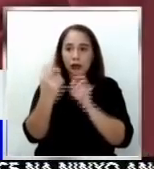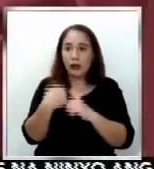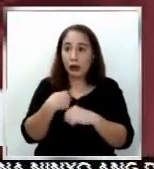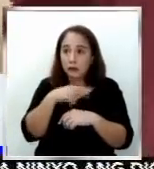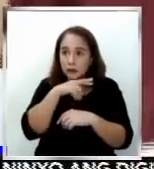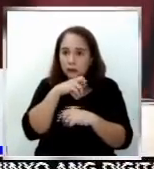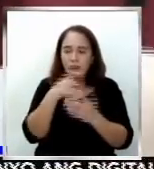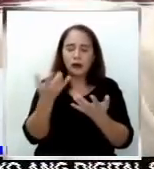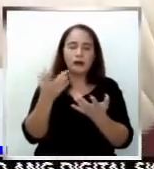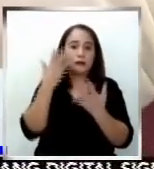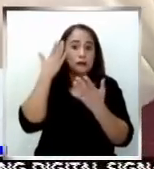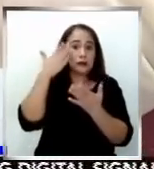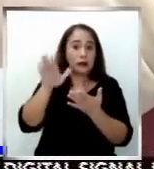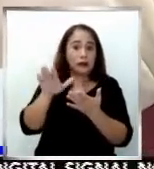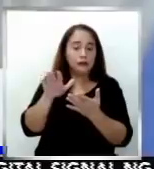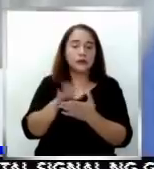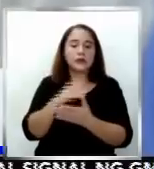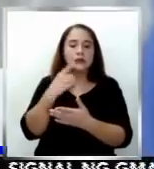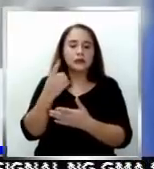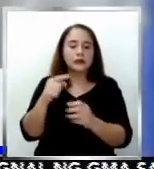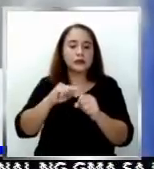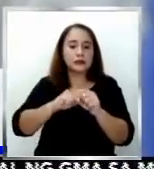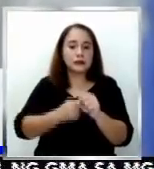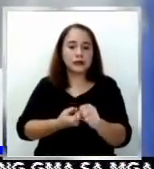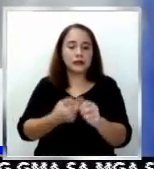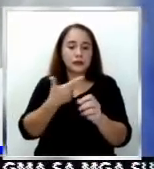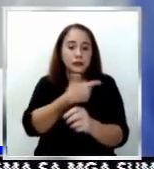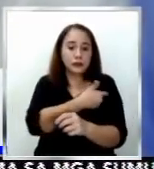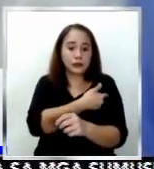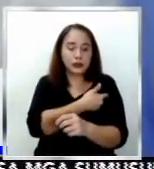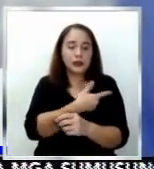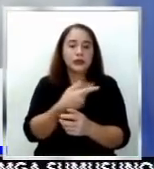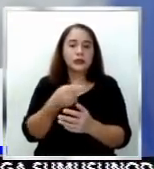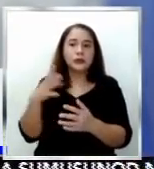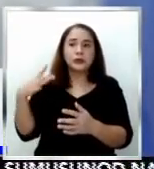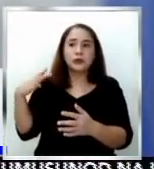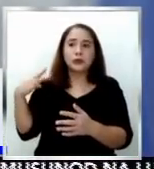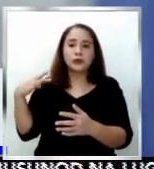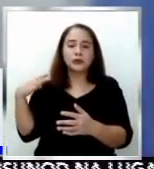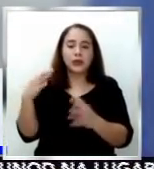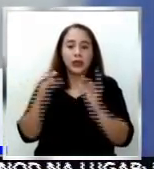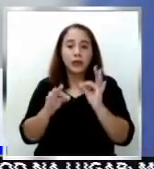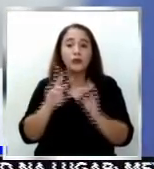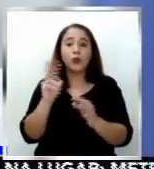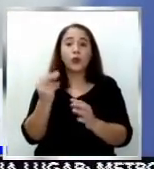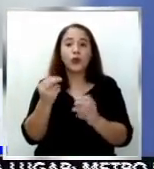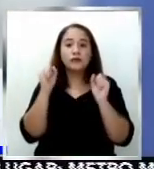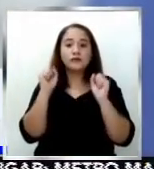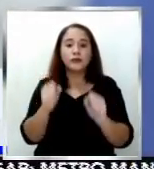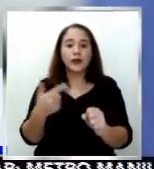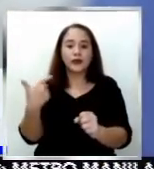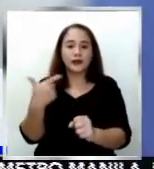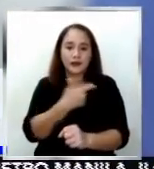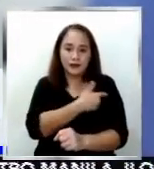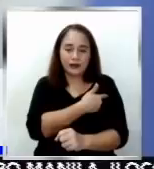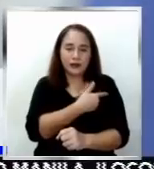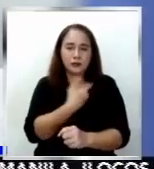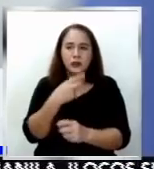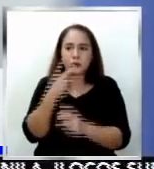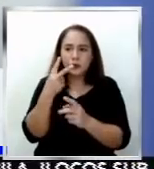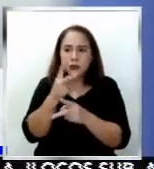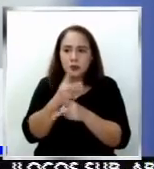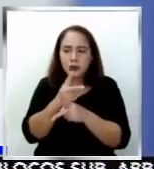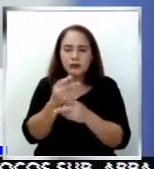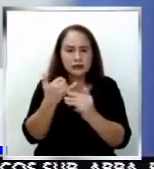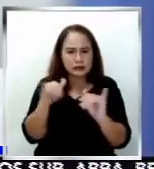alam. Kaya mula nang magsimula ang vaccine rollout, naghihintay na raw siya kung kailan siya pwedeng magpabakuna. Nanonood kami pero hanggang ngayon